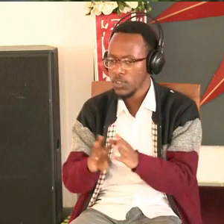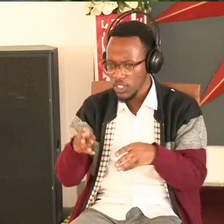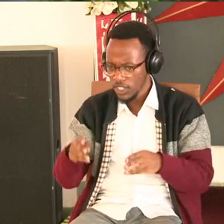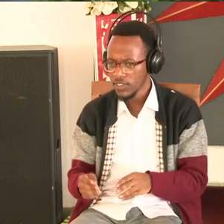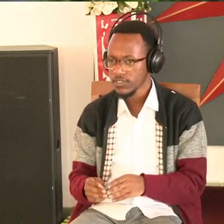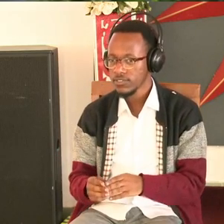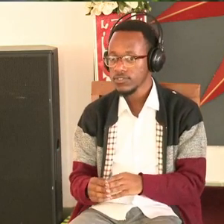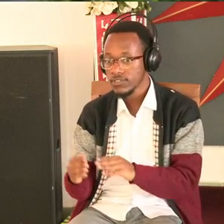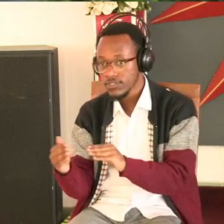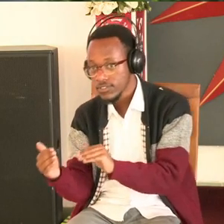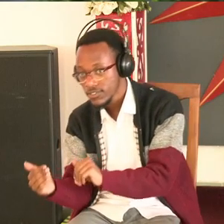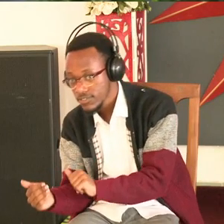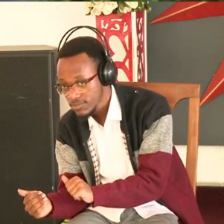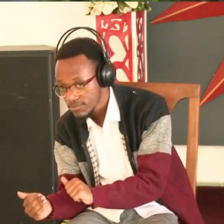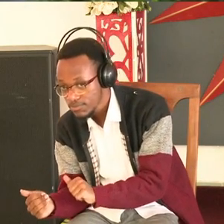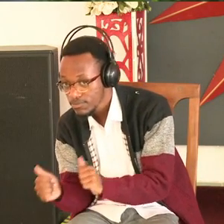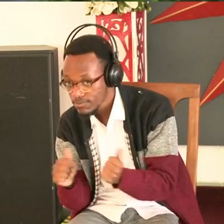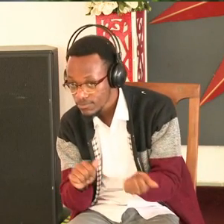Yesu Kristo.